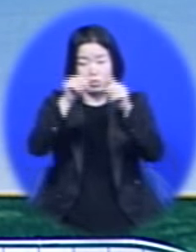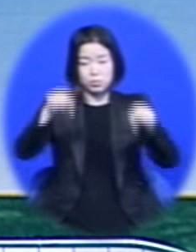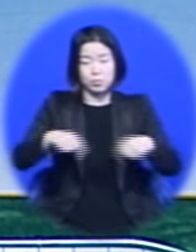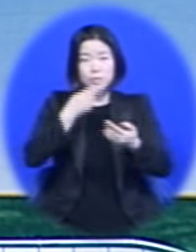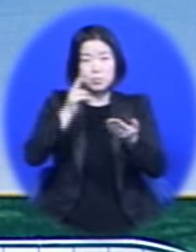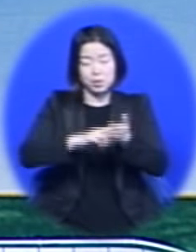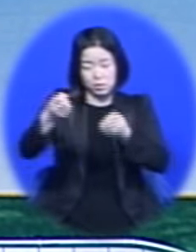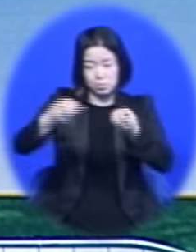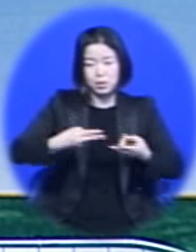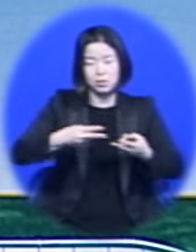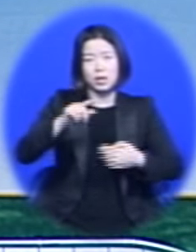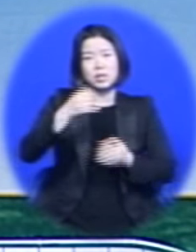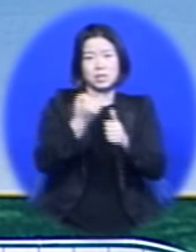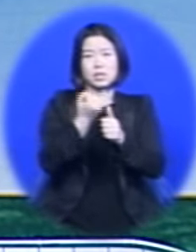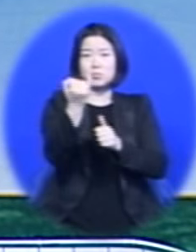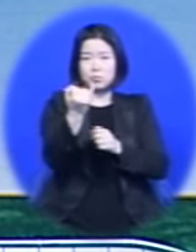부인은 기절했습니다.